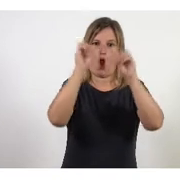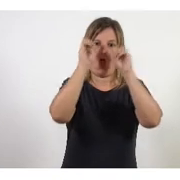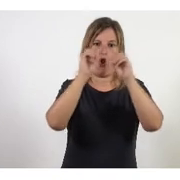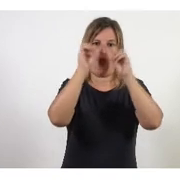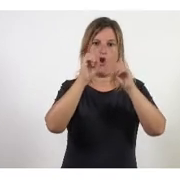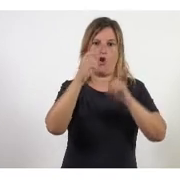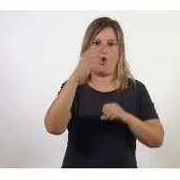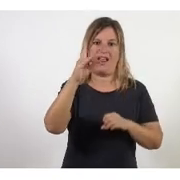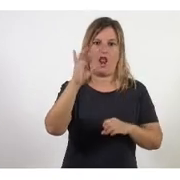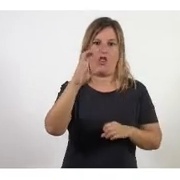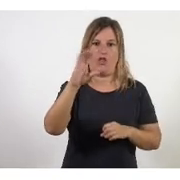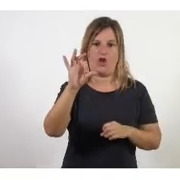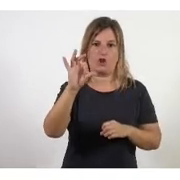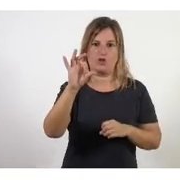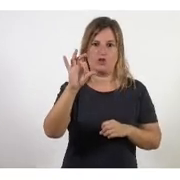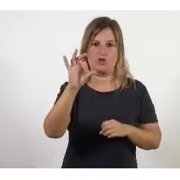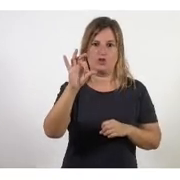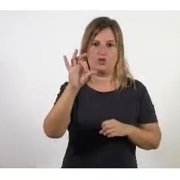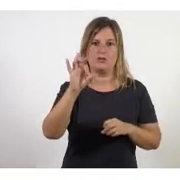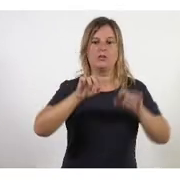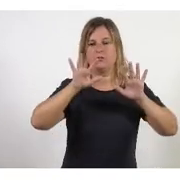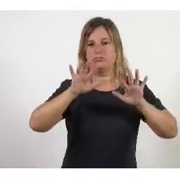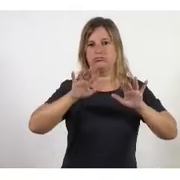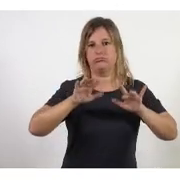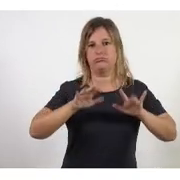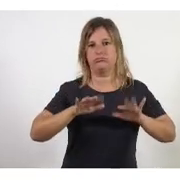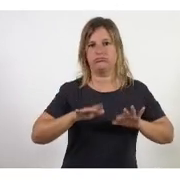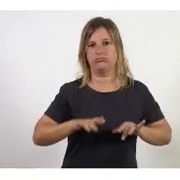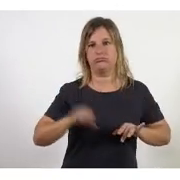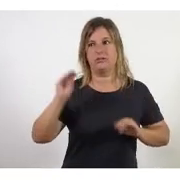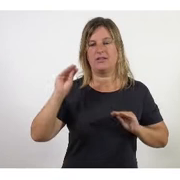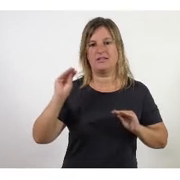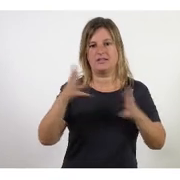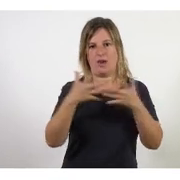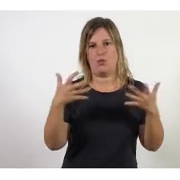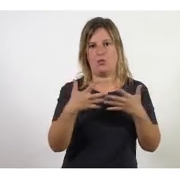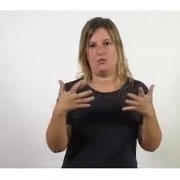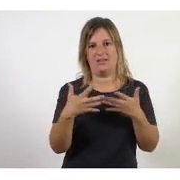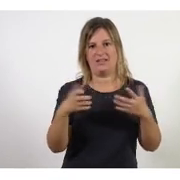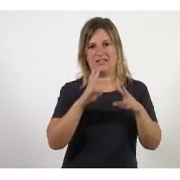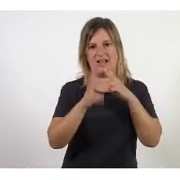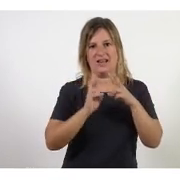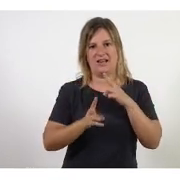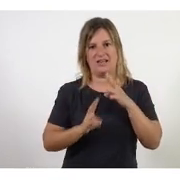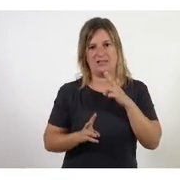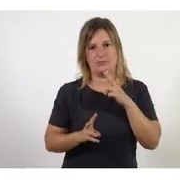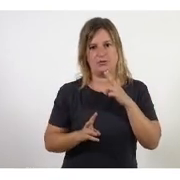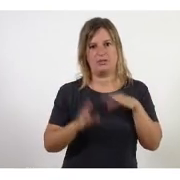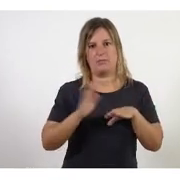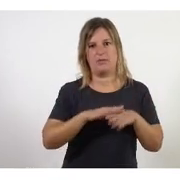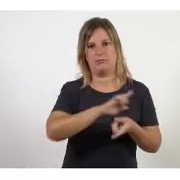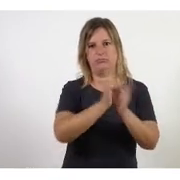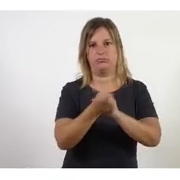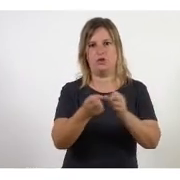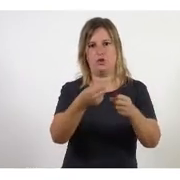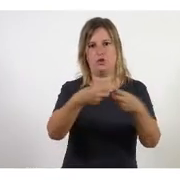Google, a Google Drive, transcriure el text de l'entrevista, les respostes, i convertir-ho en subtítols en el